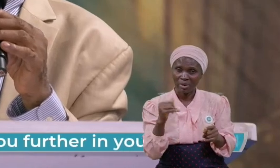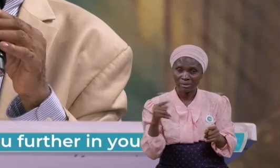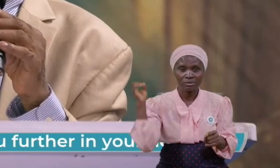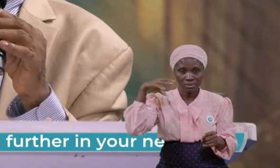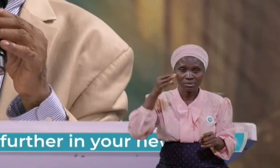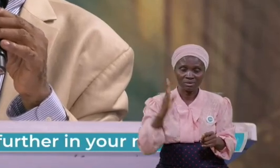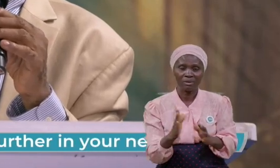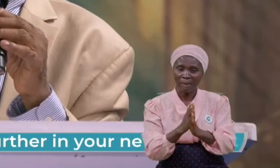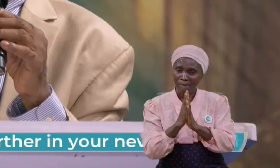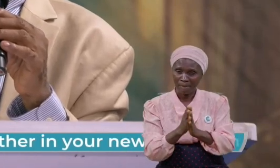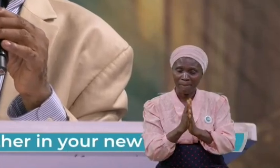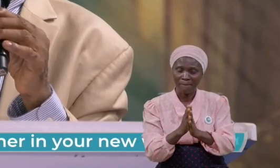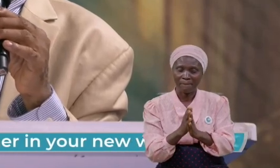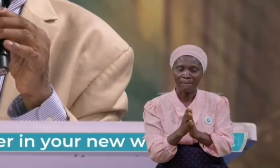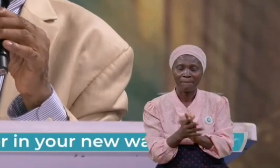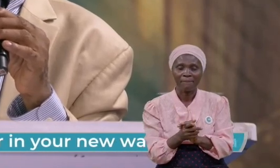ce jour-là.